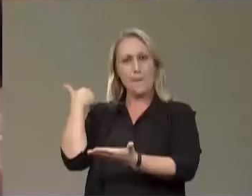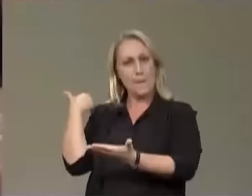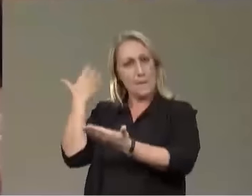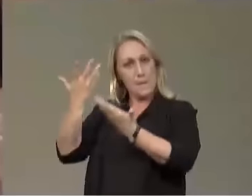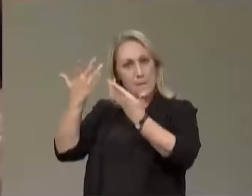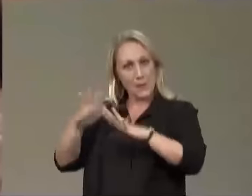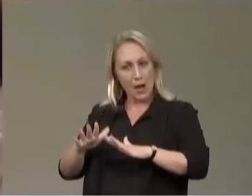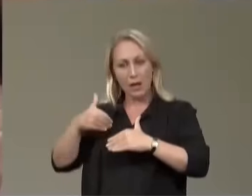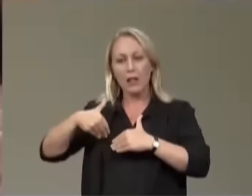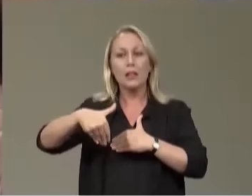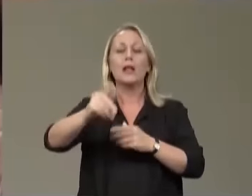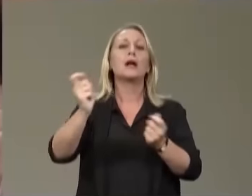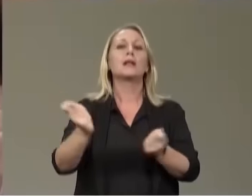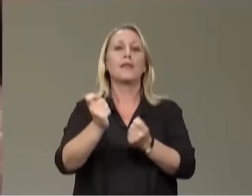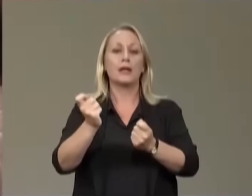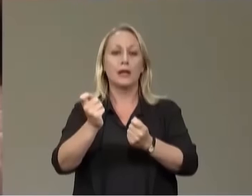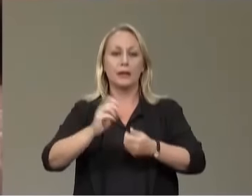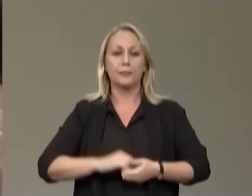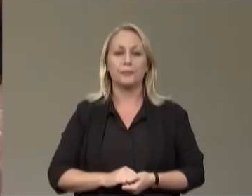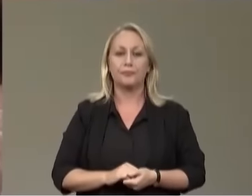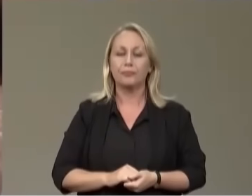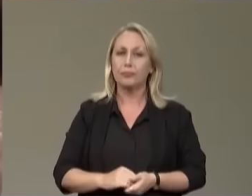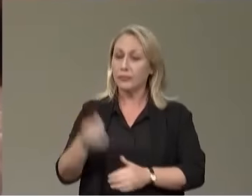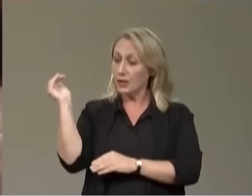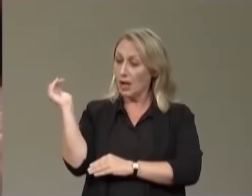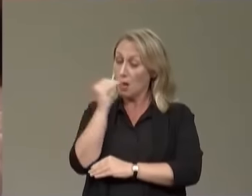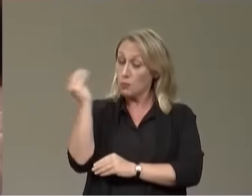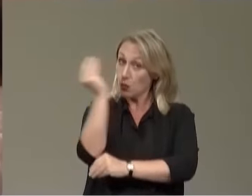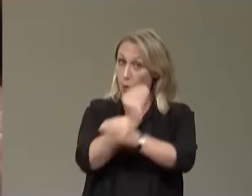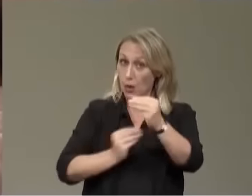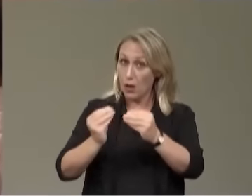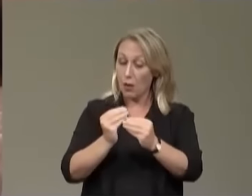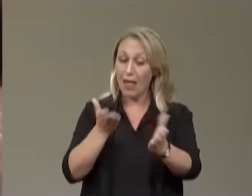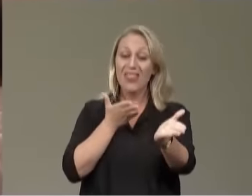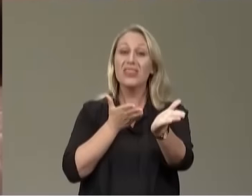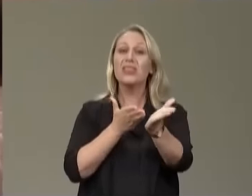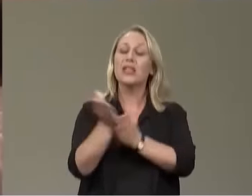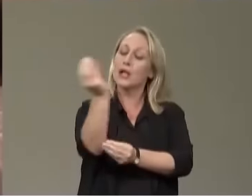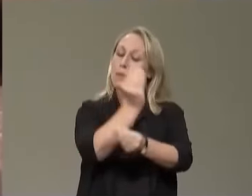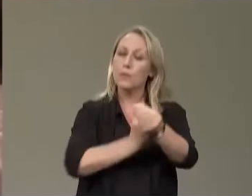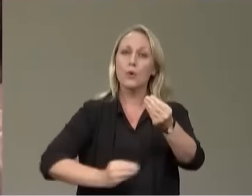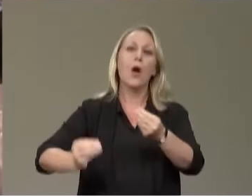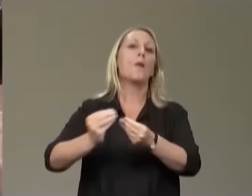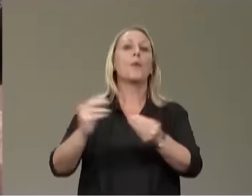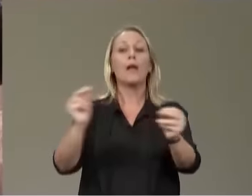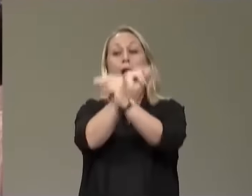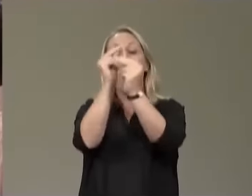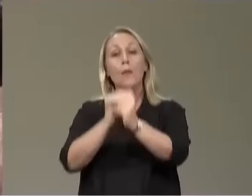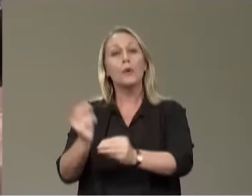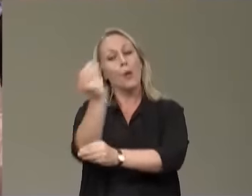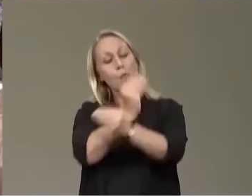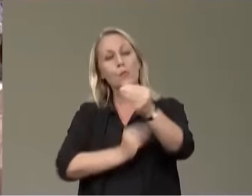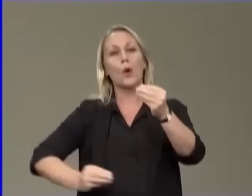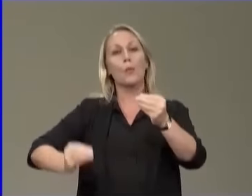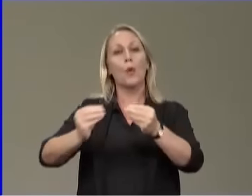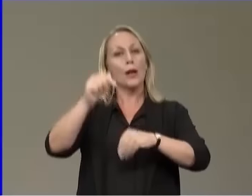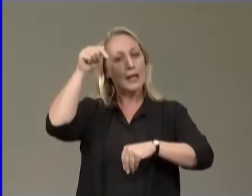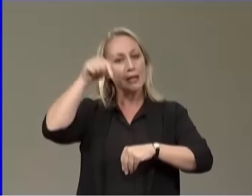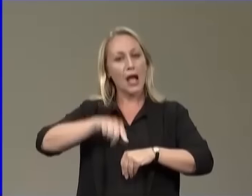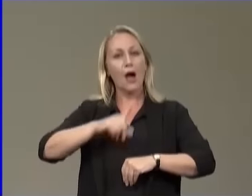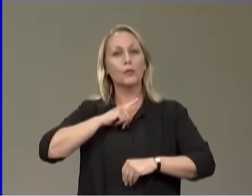γίνονται. Πιο γρήγορα, πιο δίκαια, πιο αποτελεσματικά. Αυτό είναι το μήνυμα το οποίο